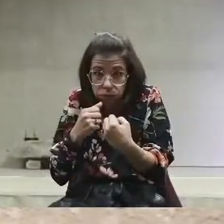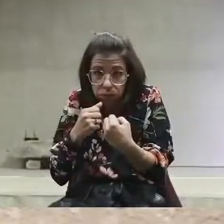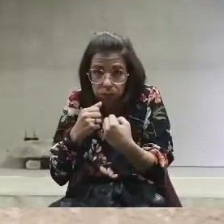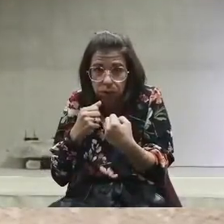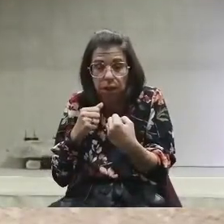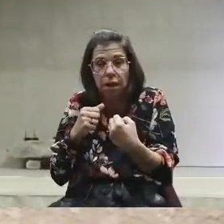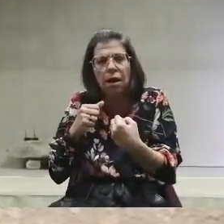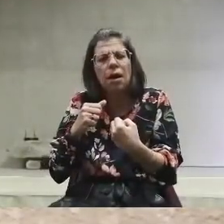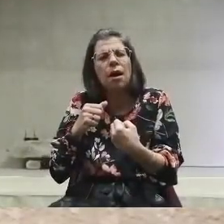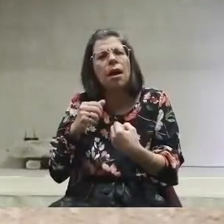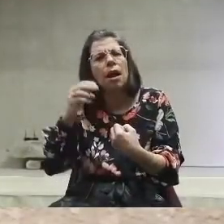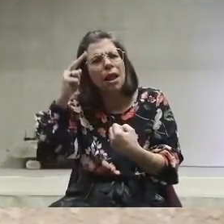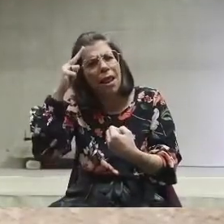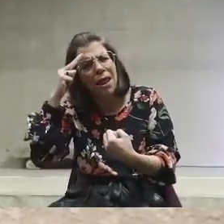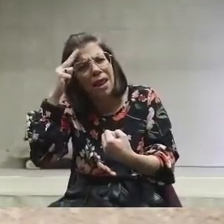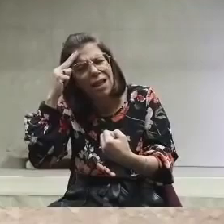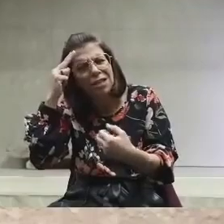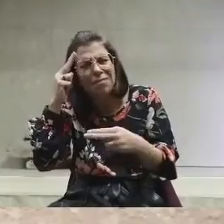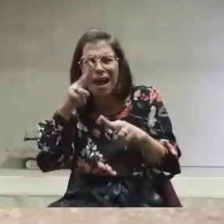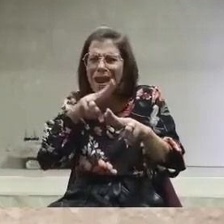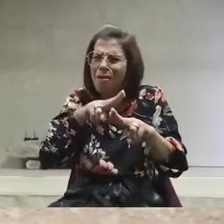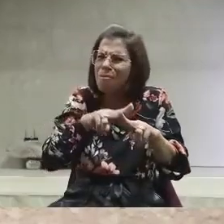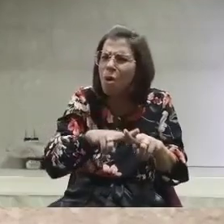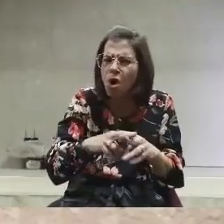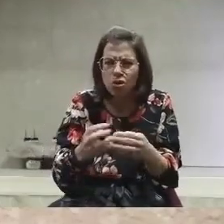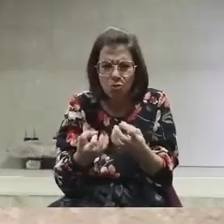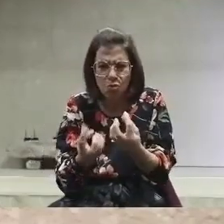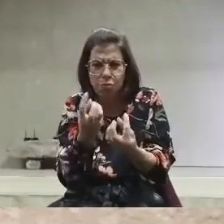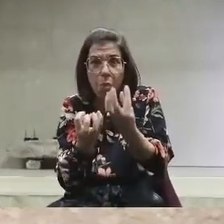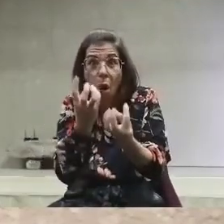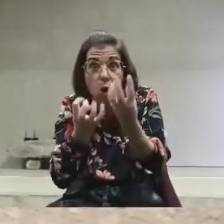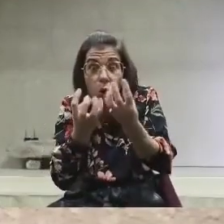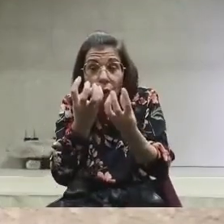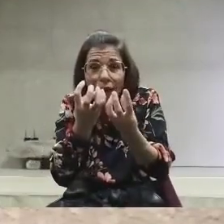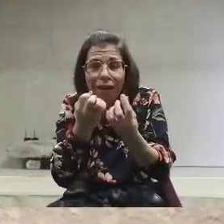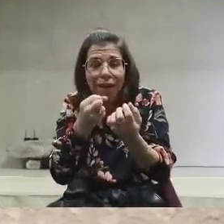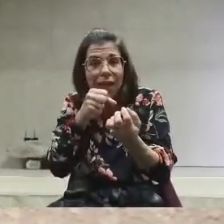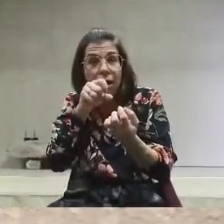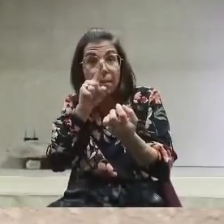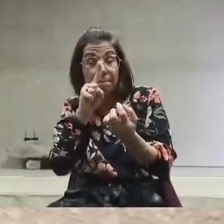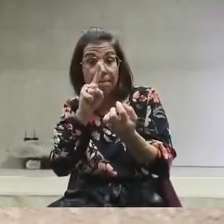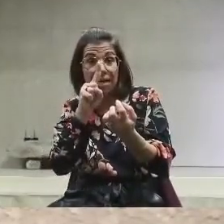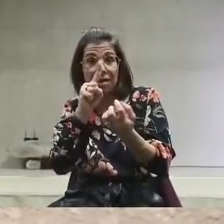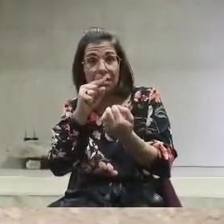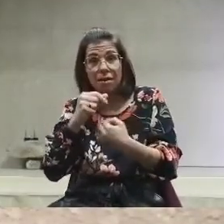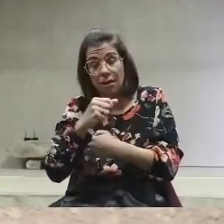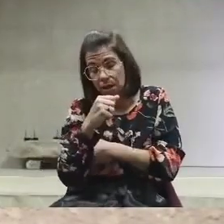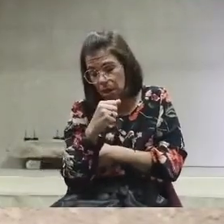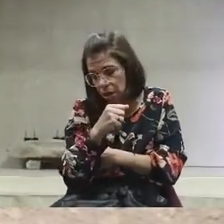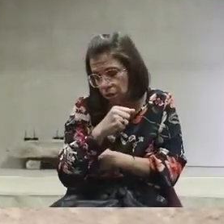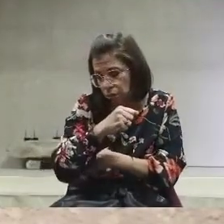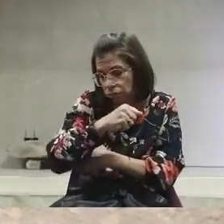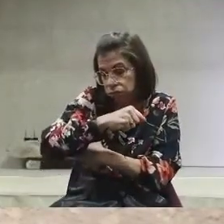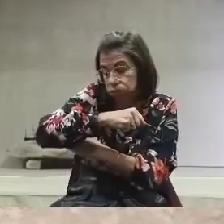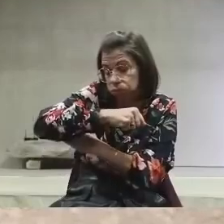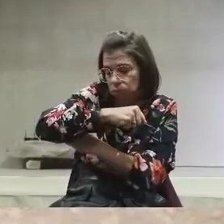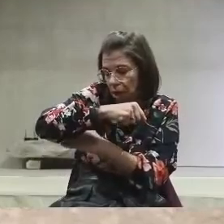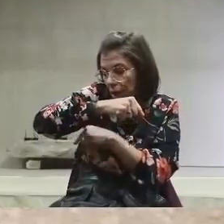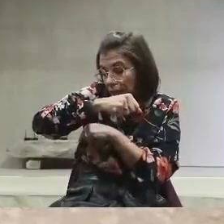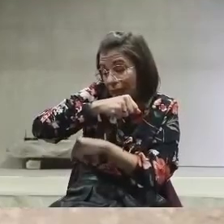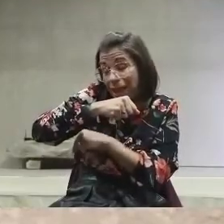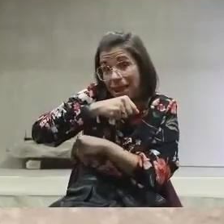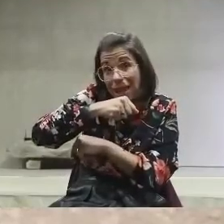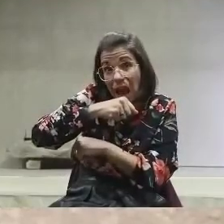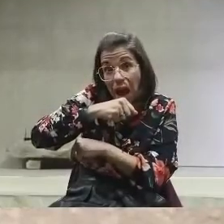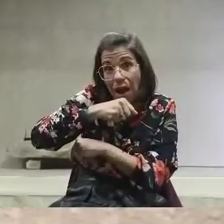poule qui était carbonisée. Mais en dessous, il y avait les petits poussins qui n'étaient pas morts, qui